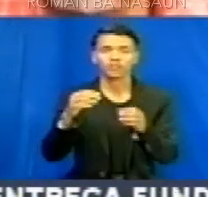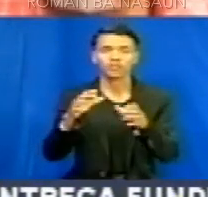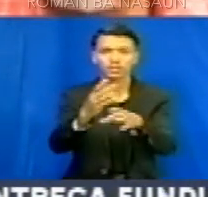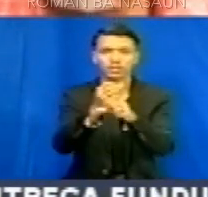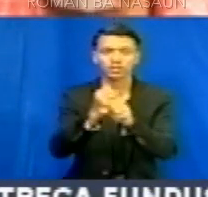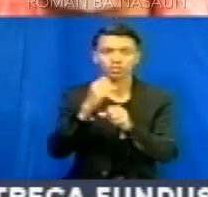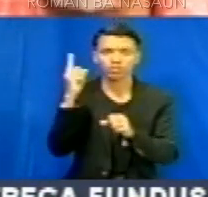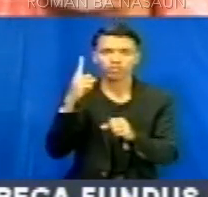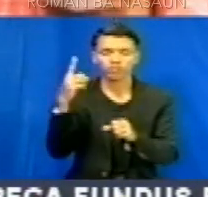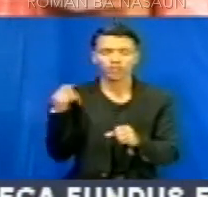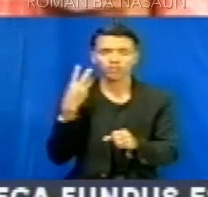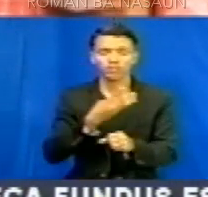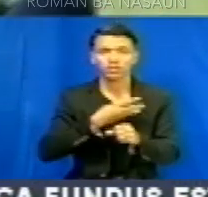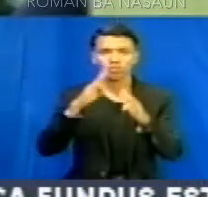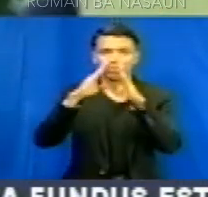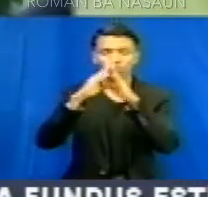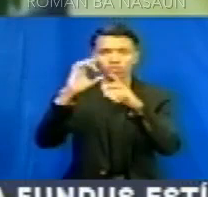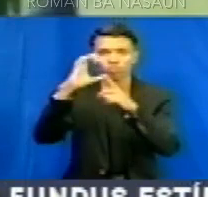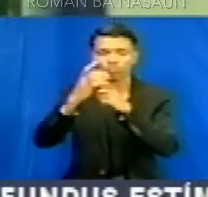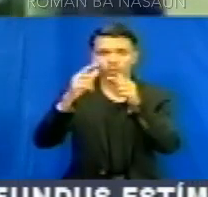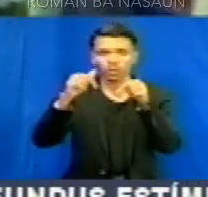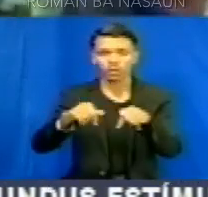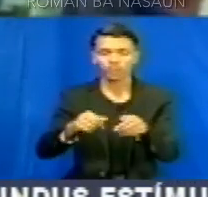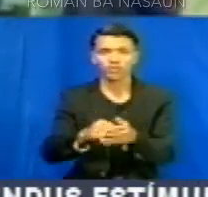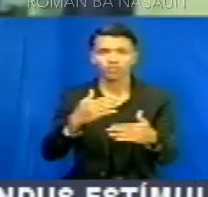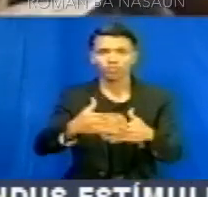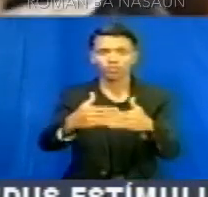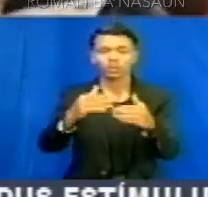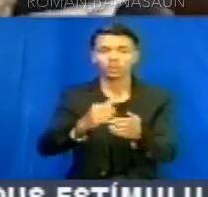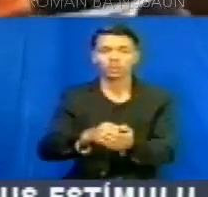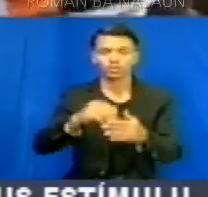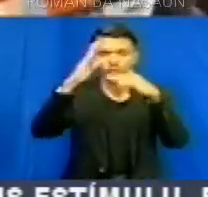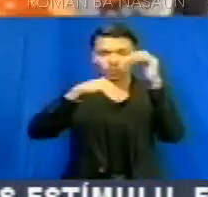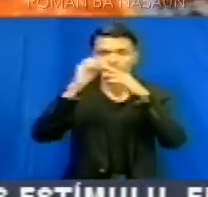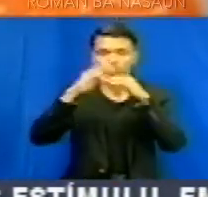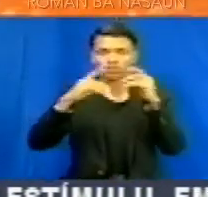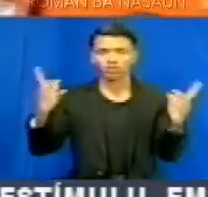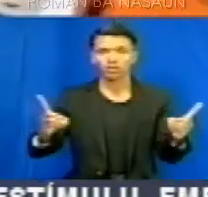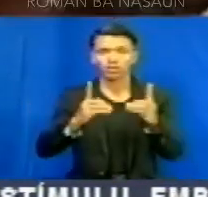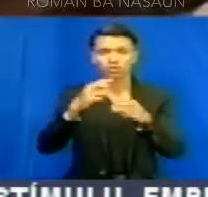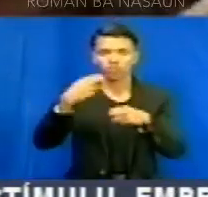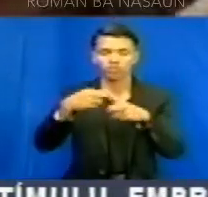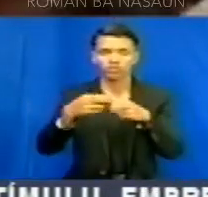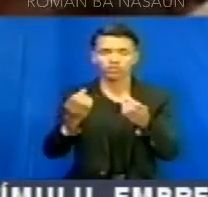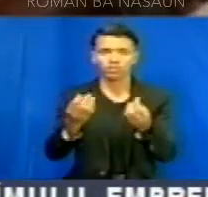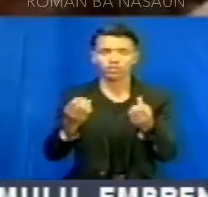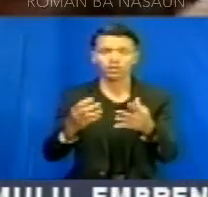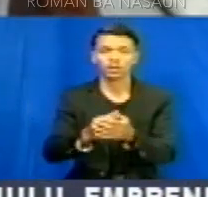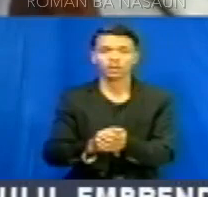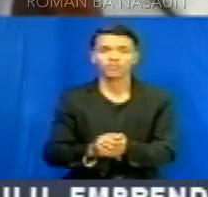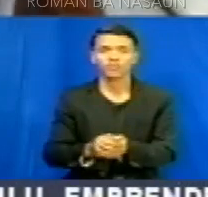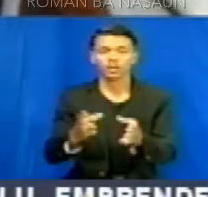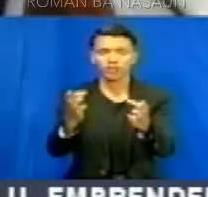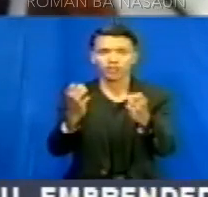amnya Malisan dane. Durante prosesu konstruksaun hasur desafio yoin, mai be zerasaun sira hovontadi ho dia realiza